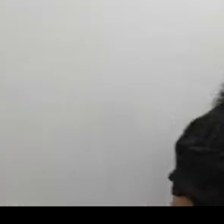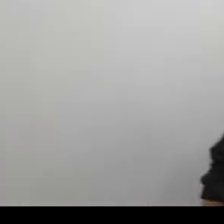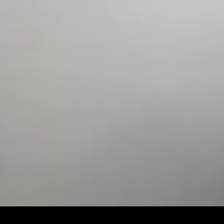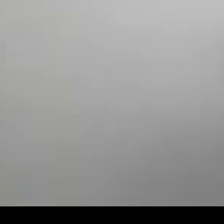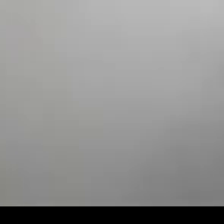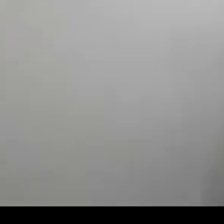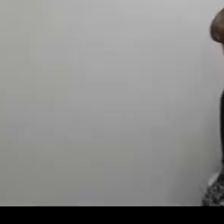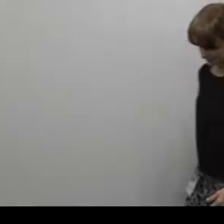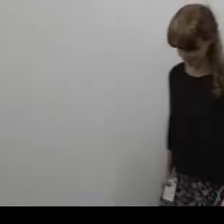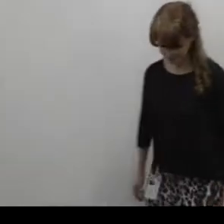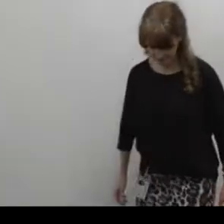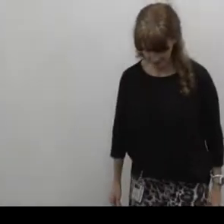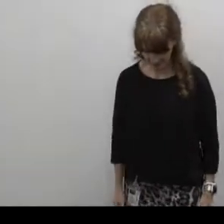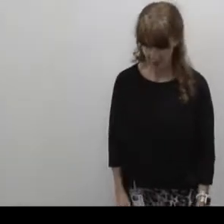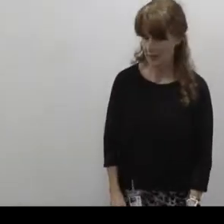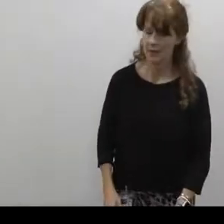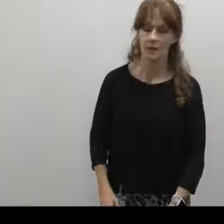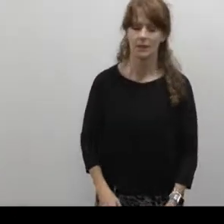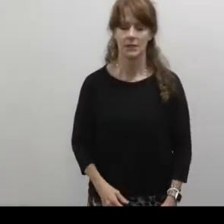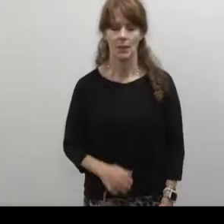Hai miền sầm nô xua.